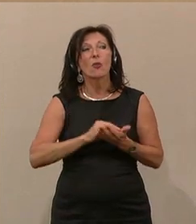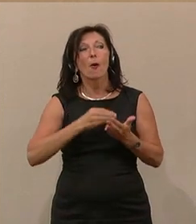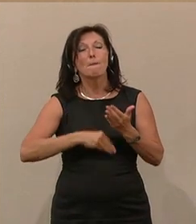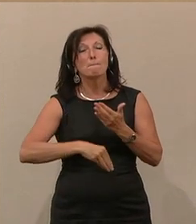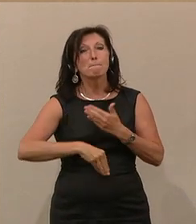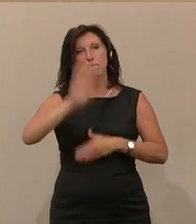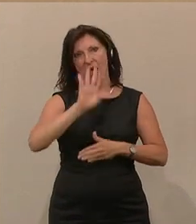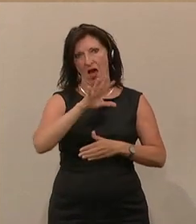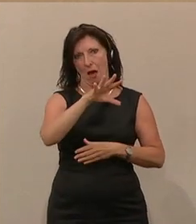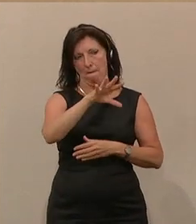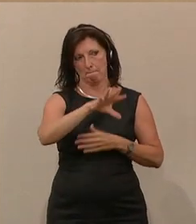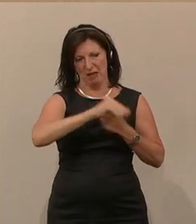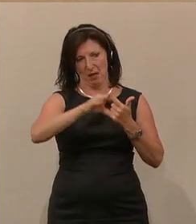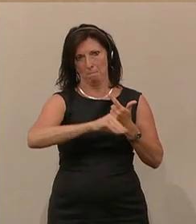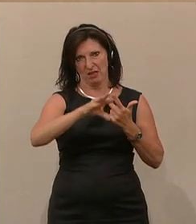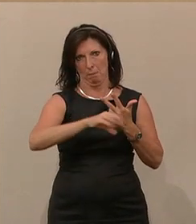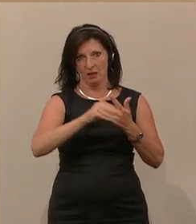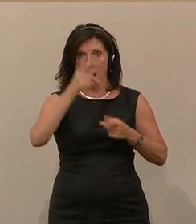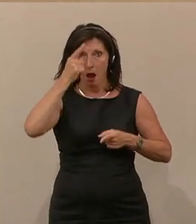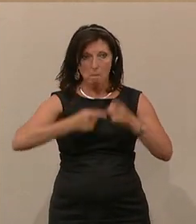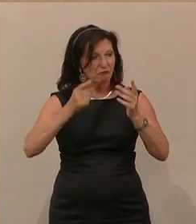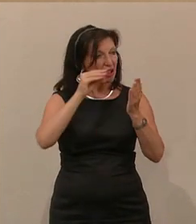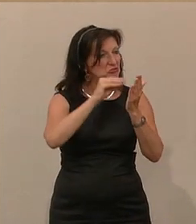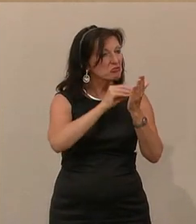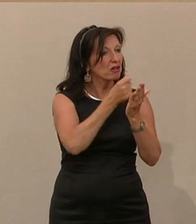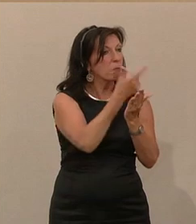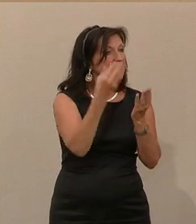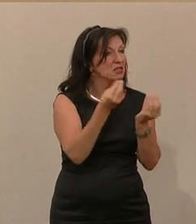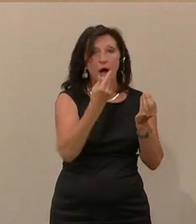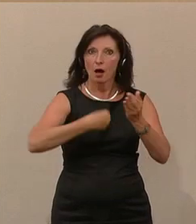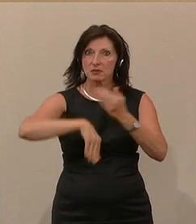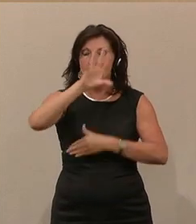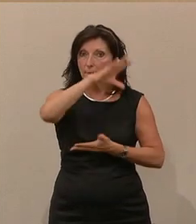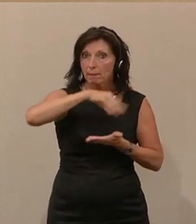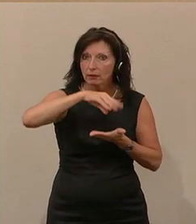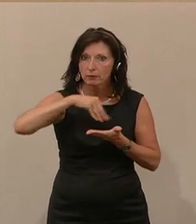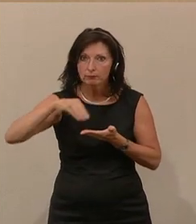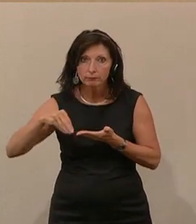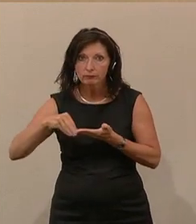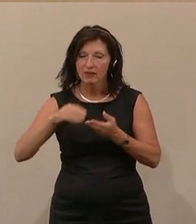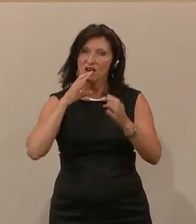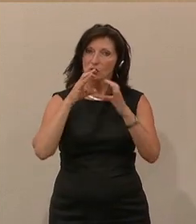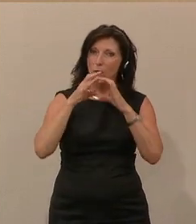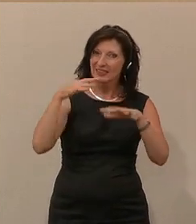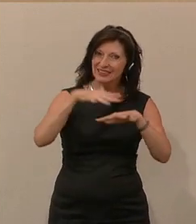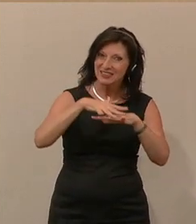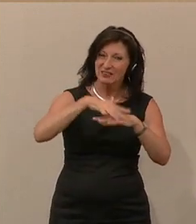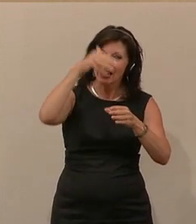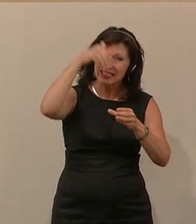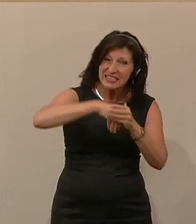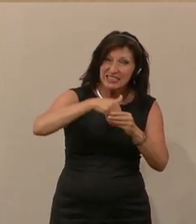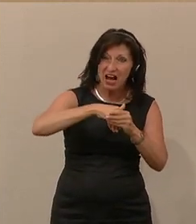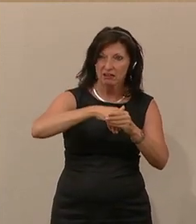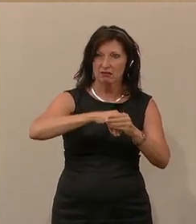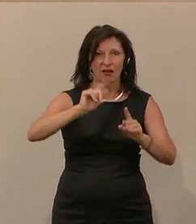hausdurchsuchungsbefehl gestanden ist der inhalt des kommunikations netzwerk des bpt mit anderen